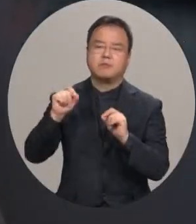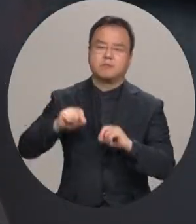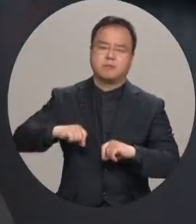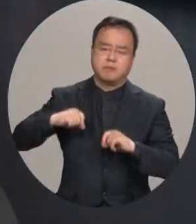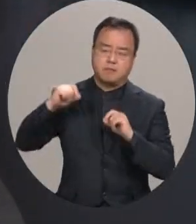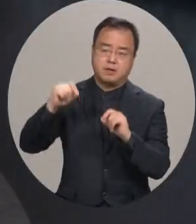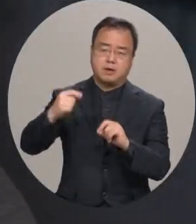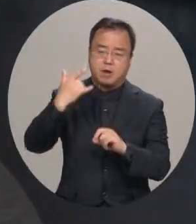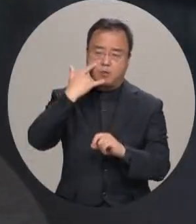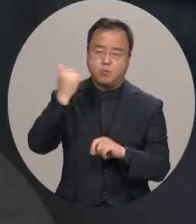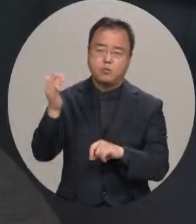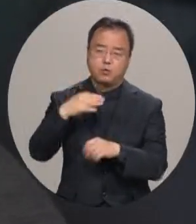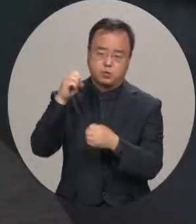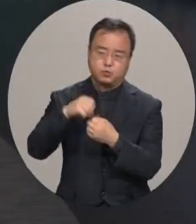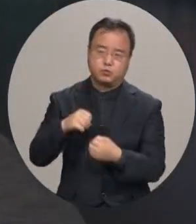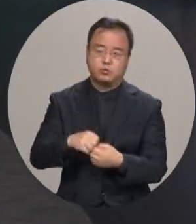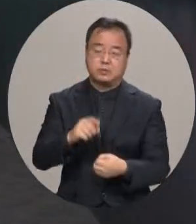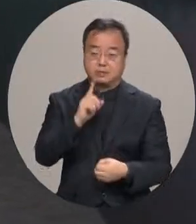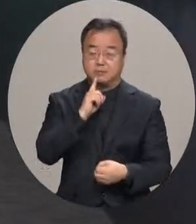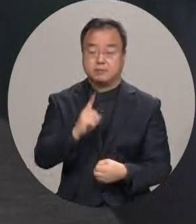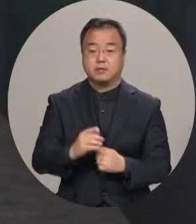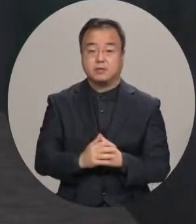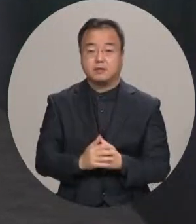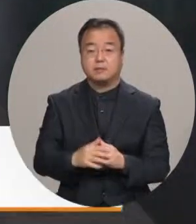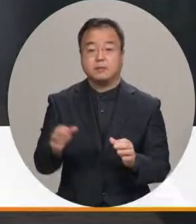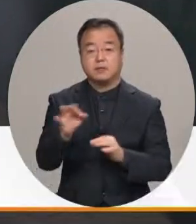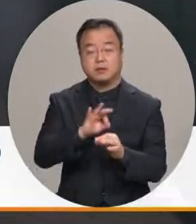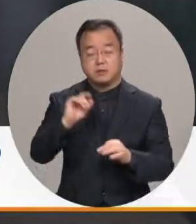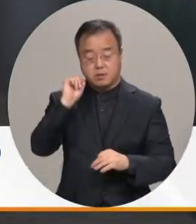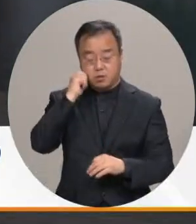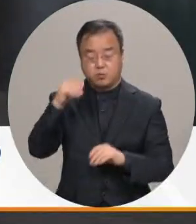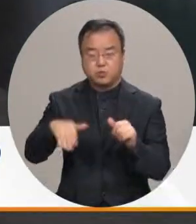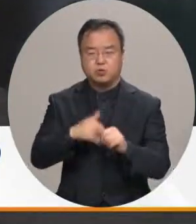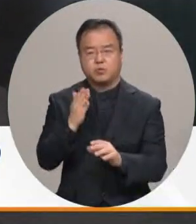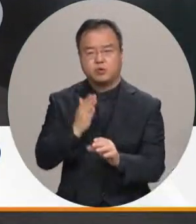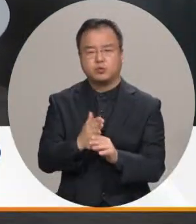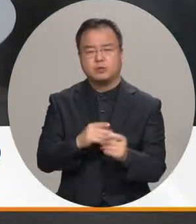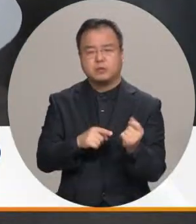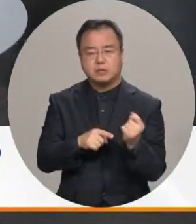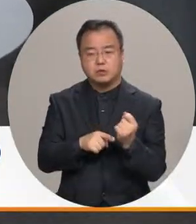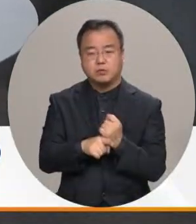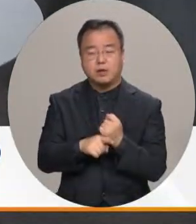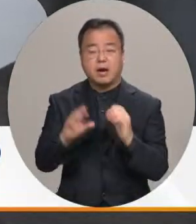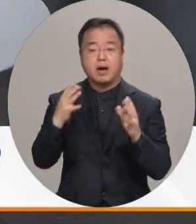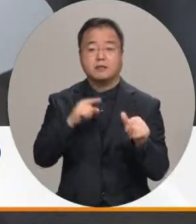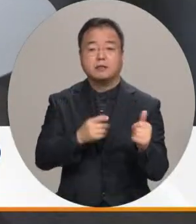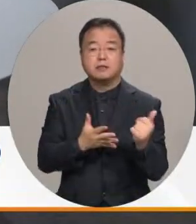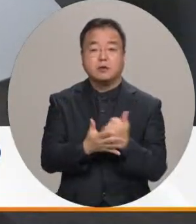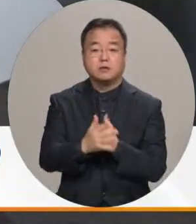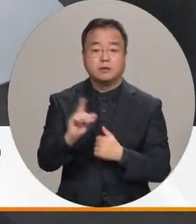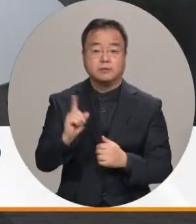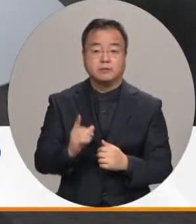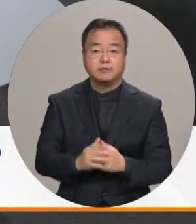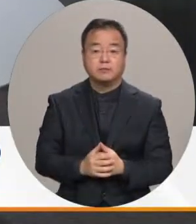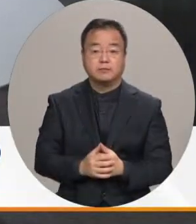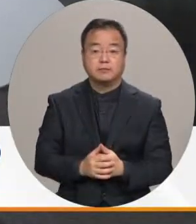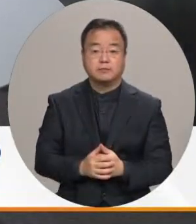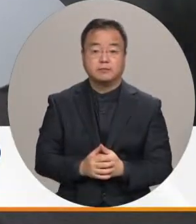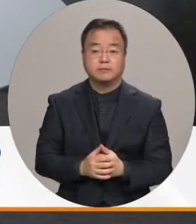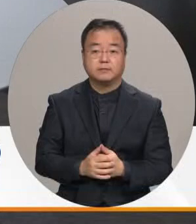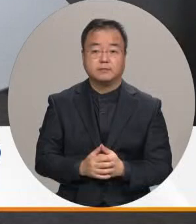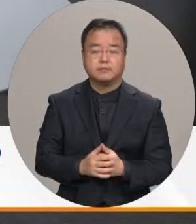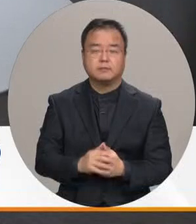주제가 담겨 있습니다. 이 어려운 경제적인 여건이 아이들에게 어떤 영향으로 이어진다고 보실까요? 네, 그